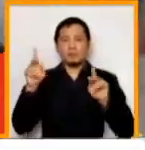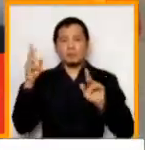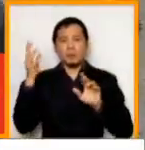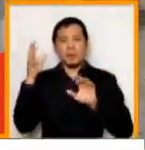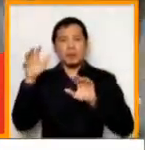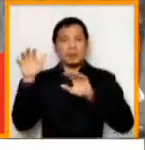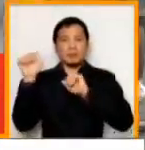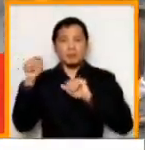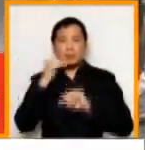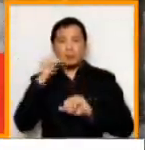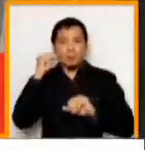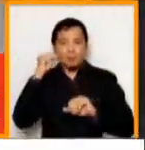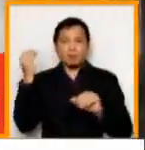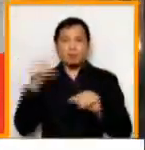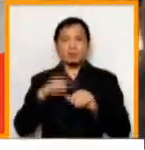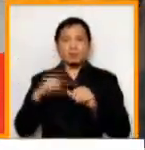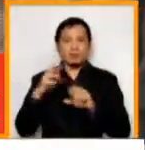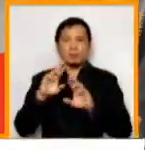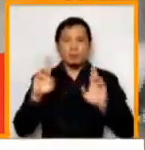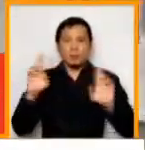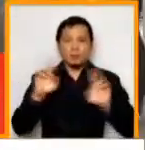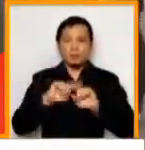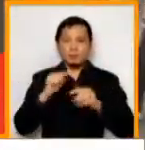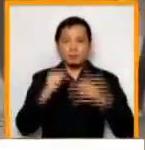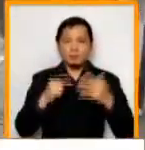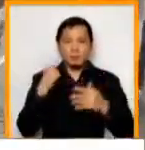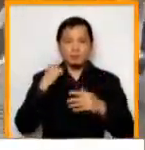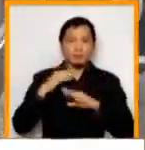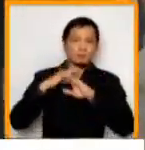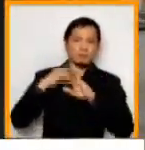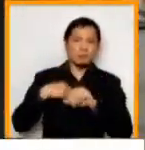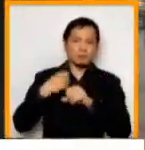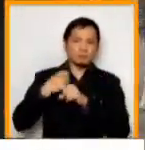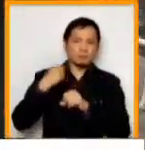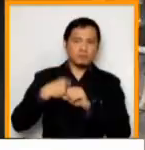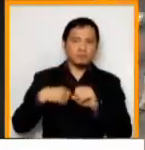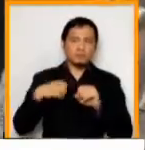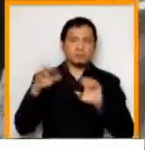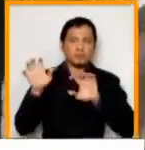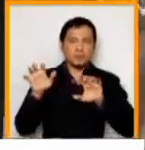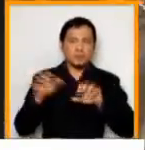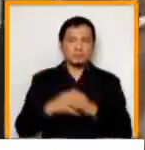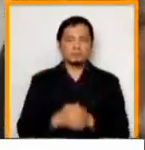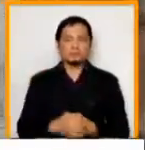sa ulan. Yan ang unang balita dito sa EDSA Monumento. Darlene Kai, buong puso para sa Pilipinas.